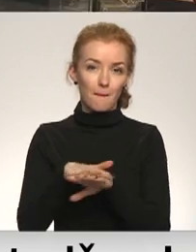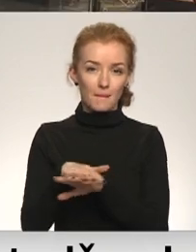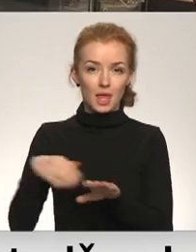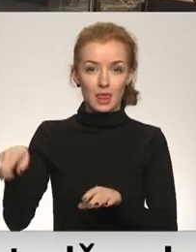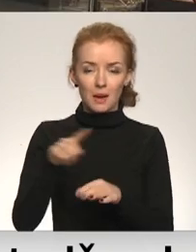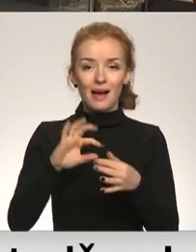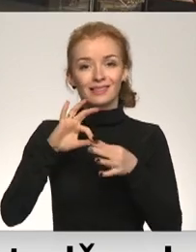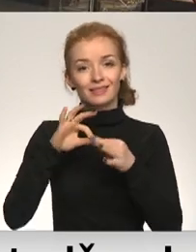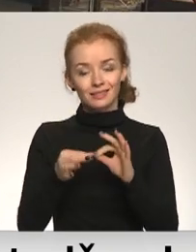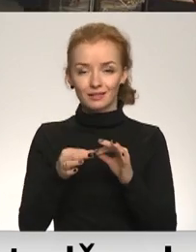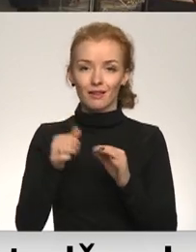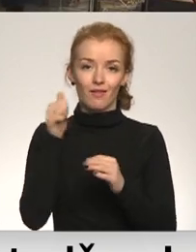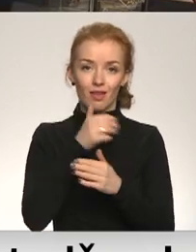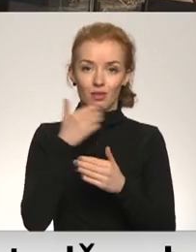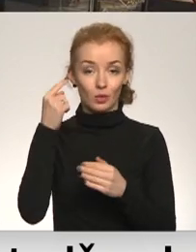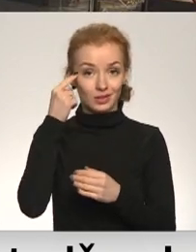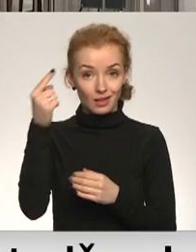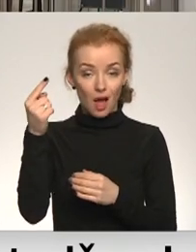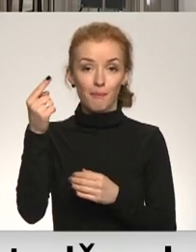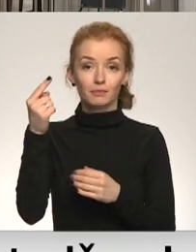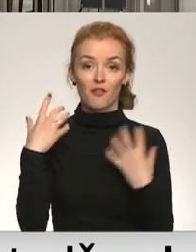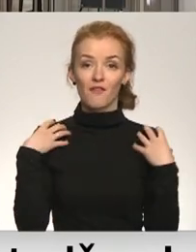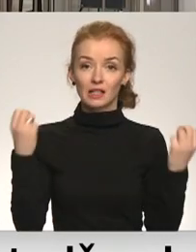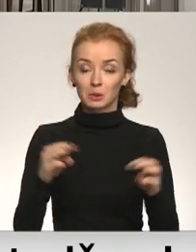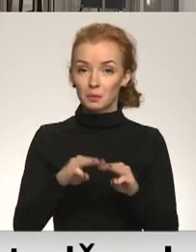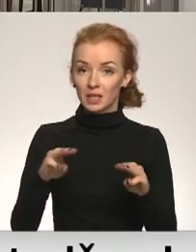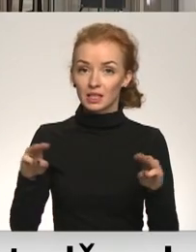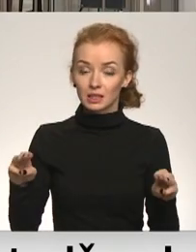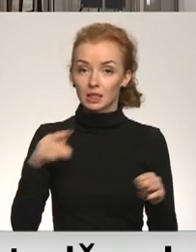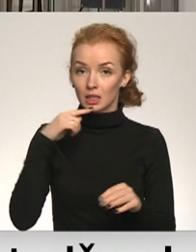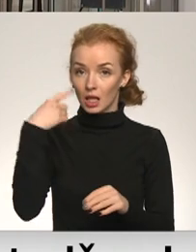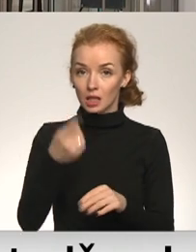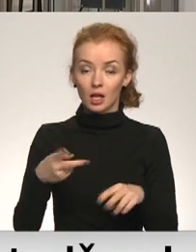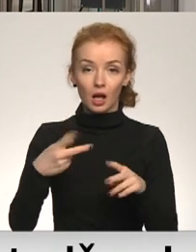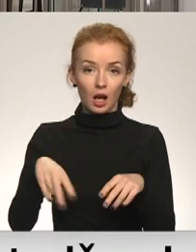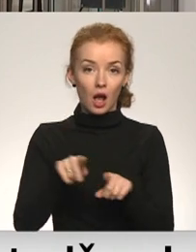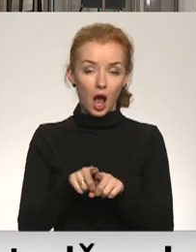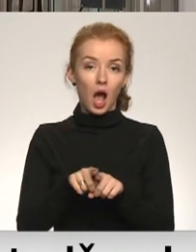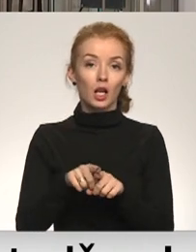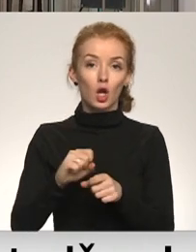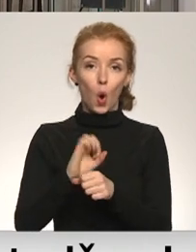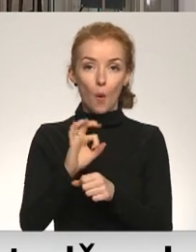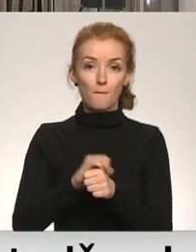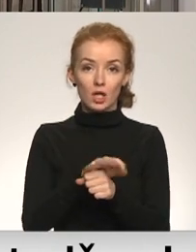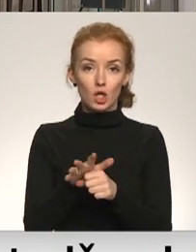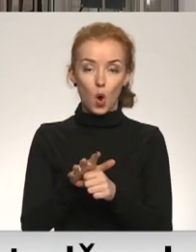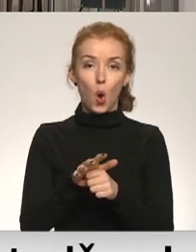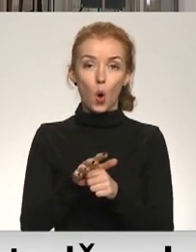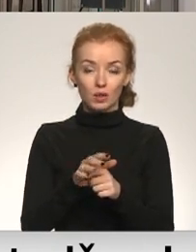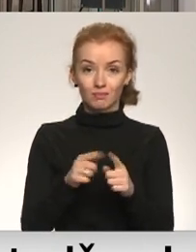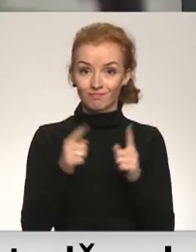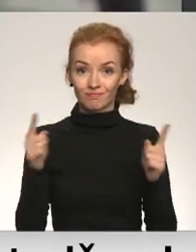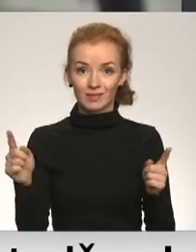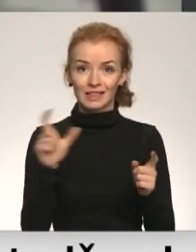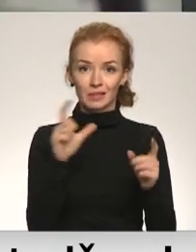Nianses gan vēl apspriedīšot. Vēl veselības ministrs prognozēja, ka omikrona vilnis varētu būt pārvarēts tuvāko mēnešu